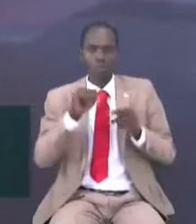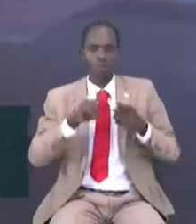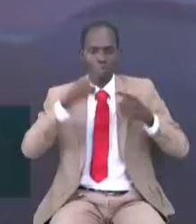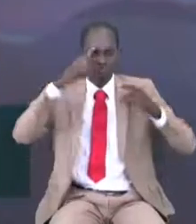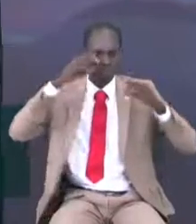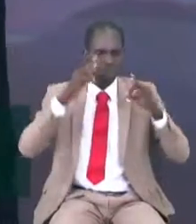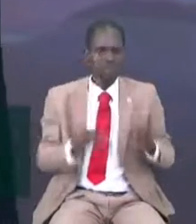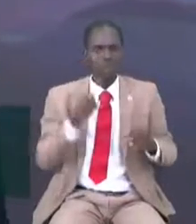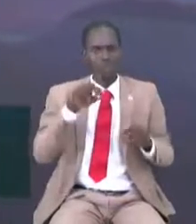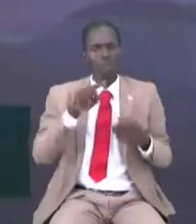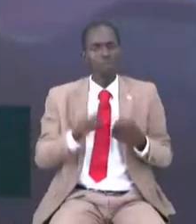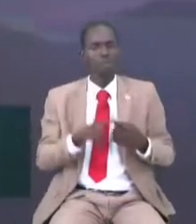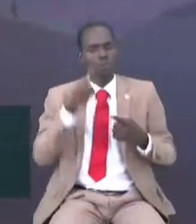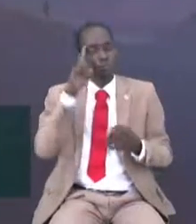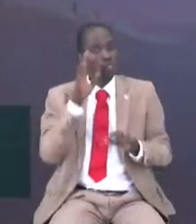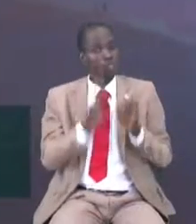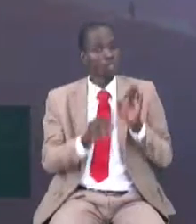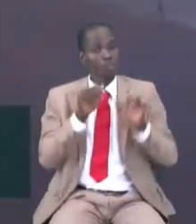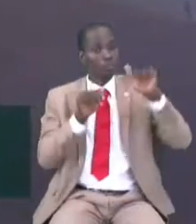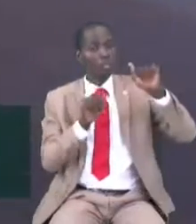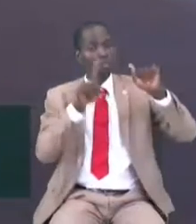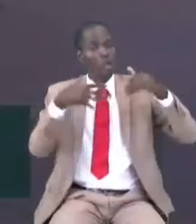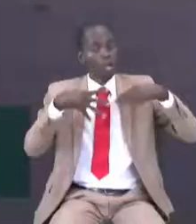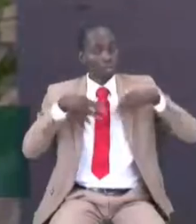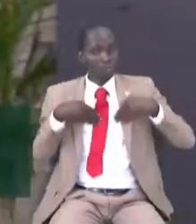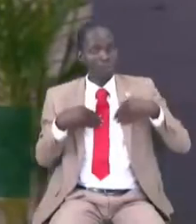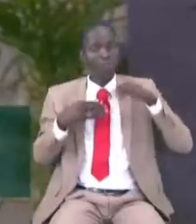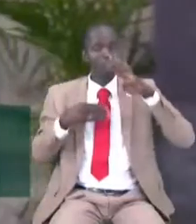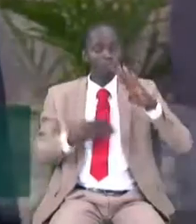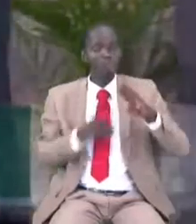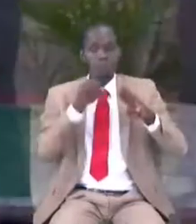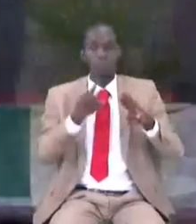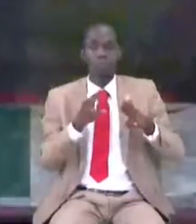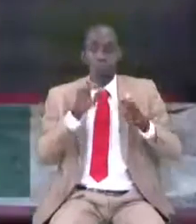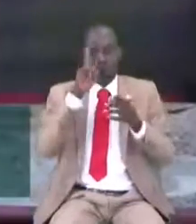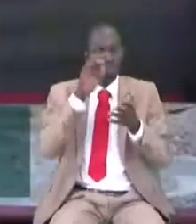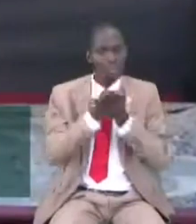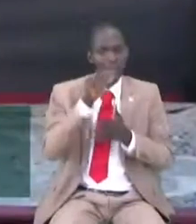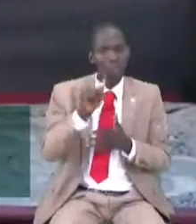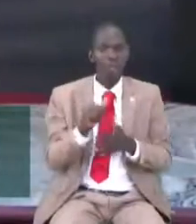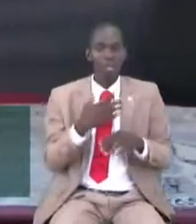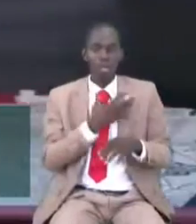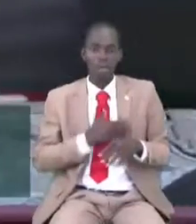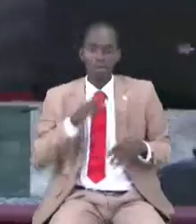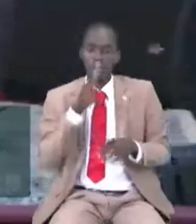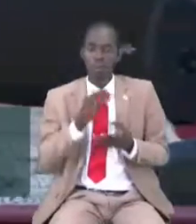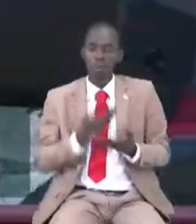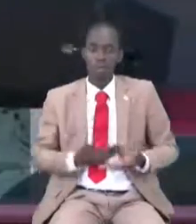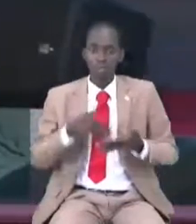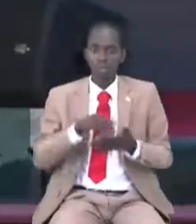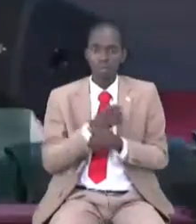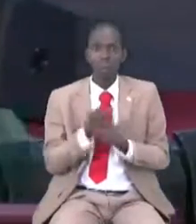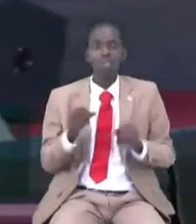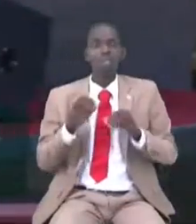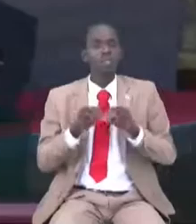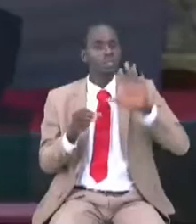crois et dépends de Christ seul. Actes chapitre 4, verset